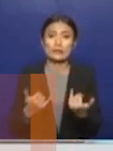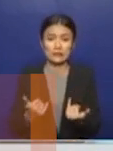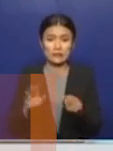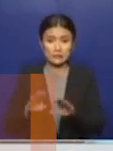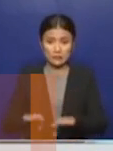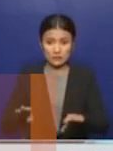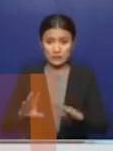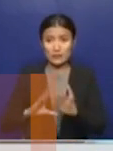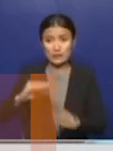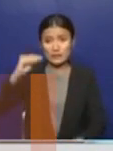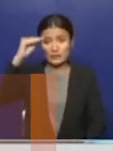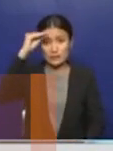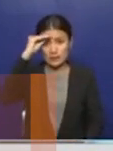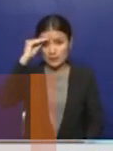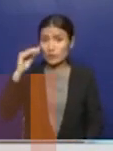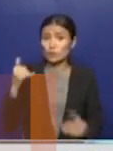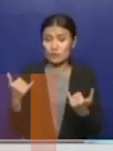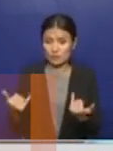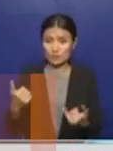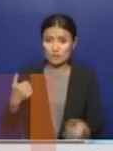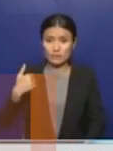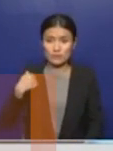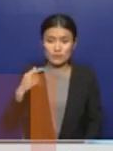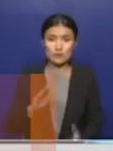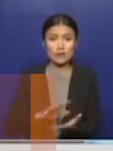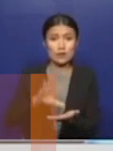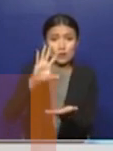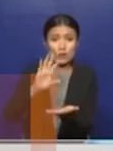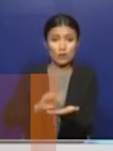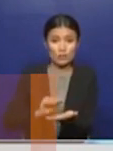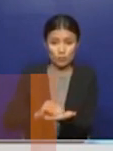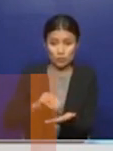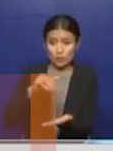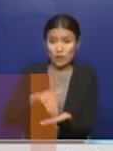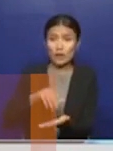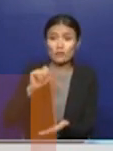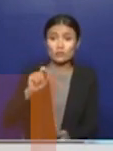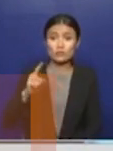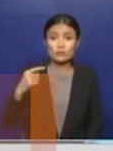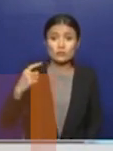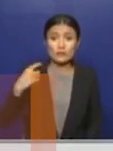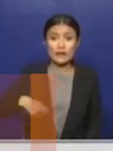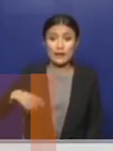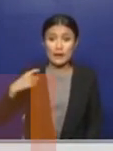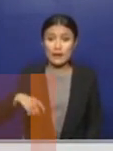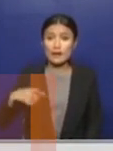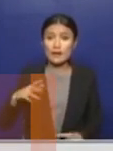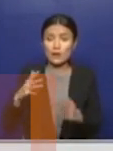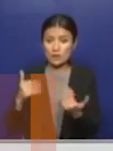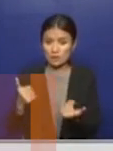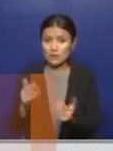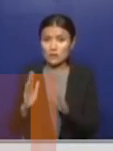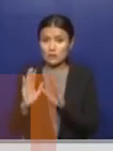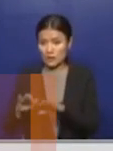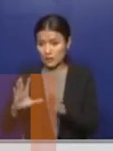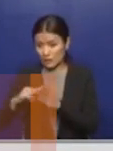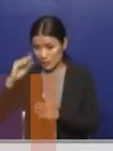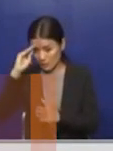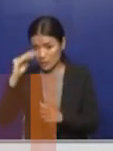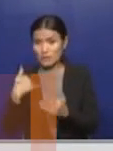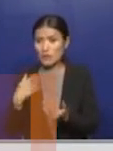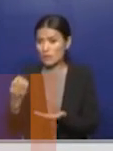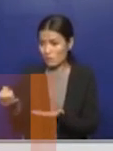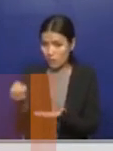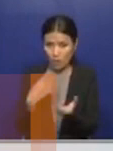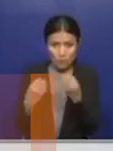มีข้อมูลจากศูนย์ทนายสิทธิ์เนี่ยนักเรียนถูกคุกคามเนี่ยวันหนึ่งที่มีการแจ้งเนี่ย40เคสนั่นหมายความว่าถ้าเ